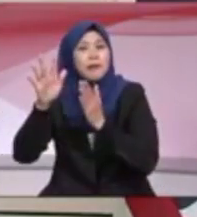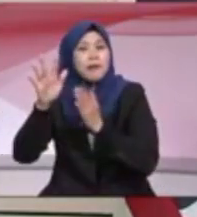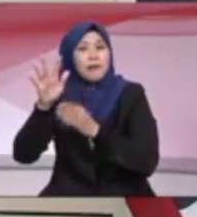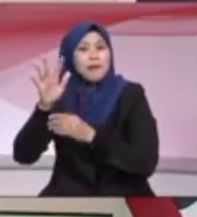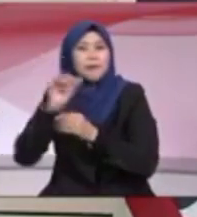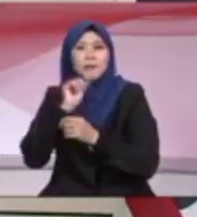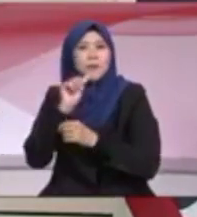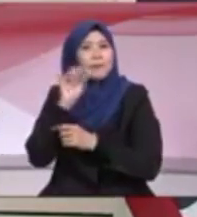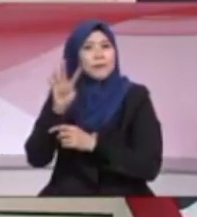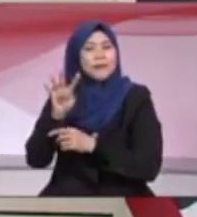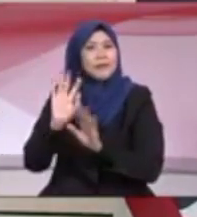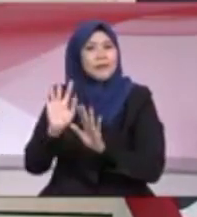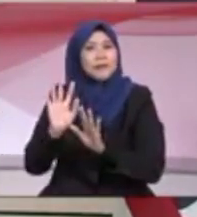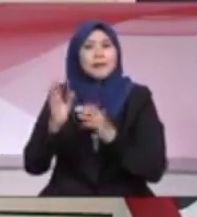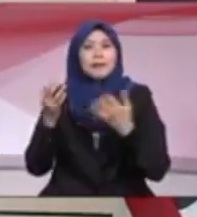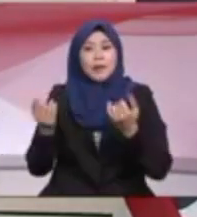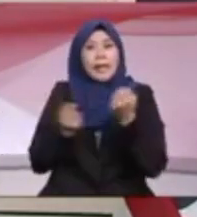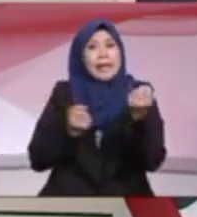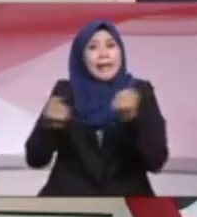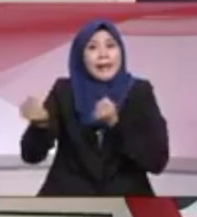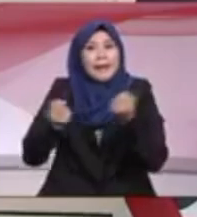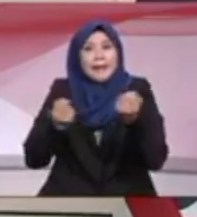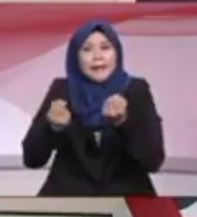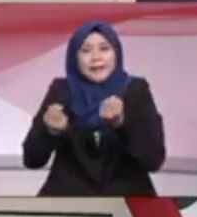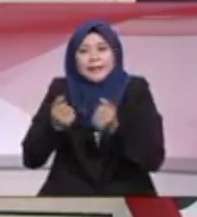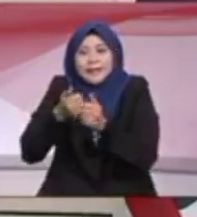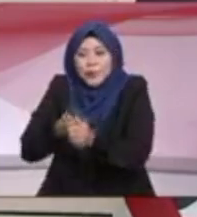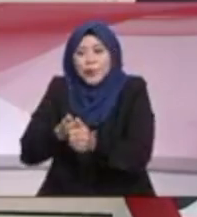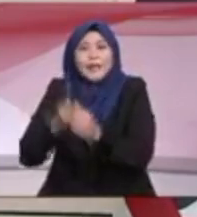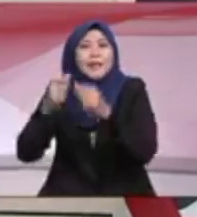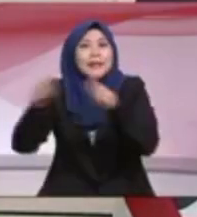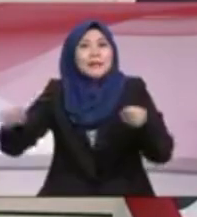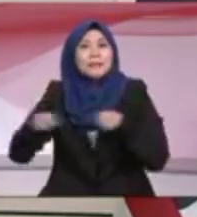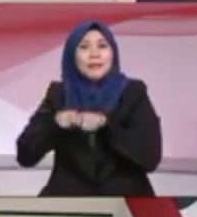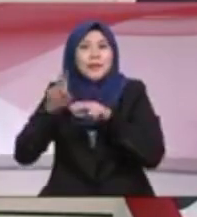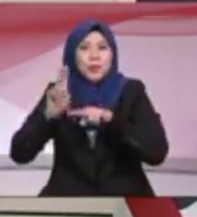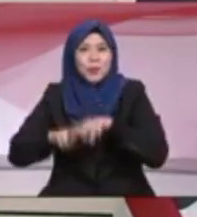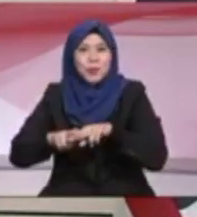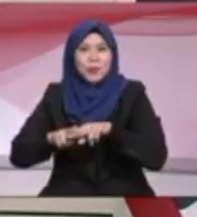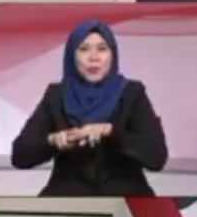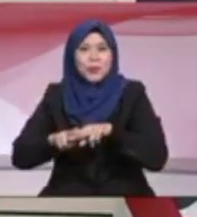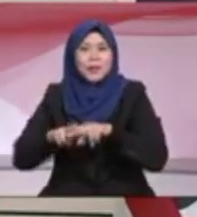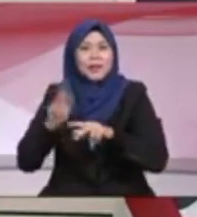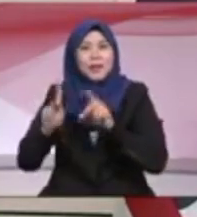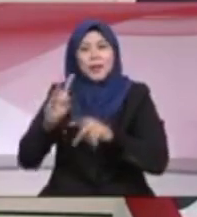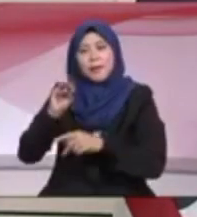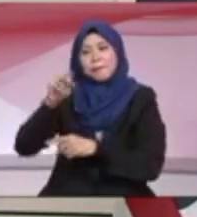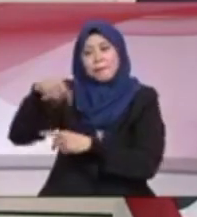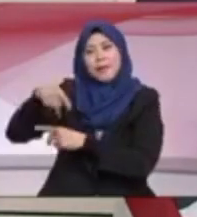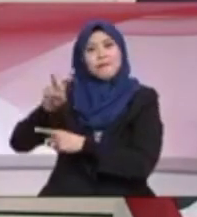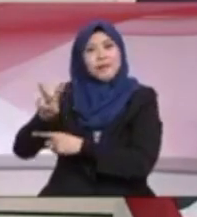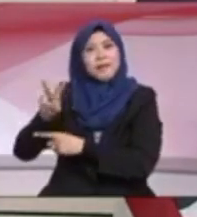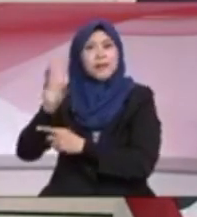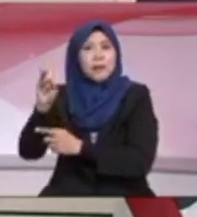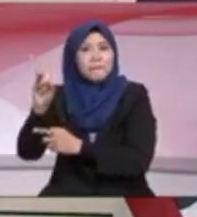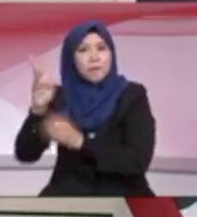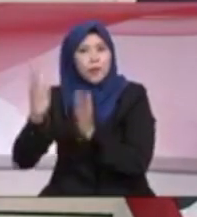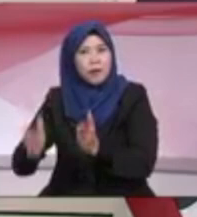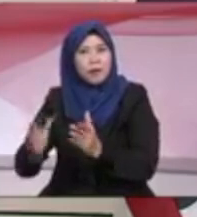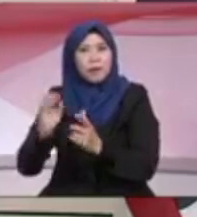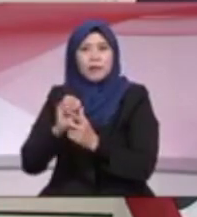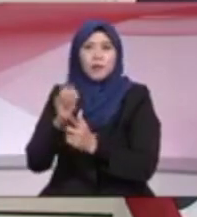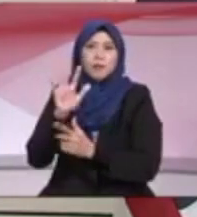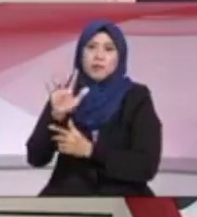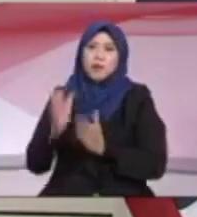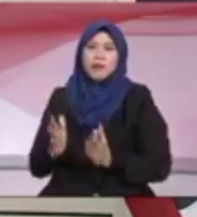orang. Kereta berdasarkan kapasiti tempat duduk. Kalau empat, empat. Kalau MPV mungkin enam atau tujuh.